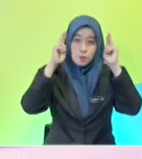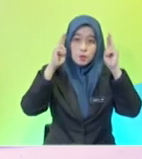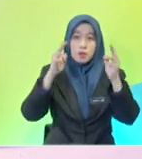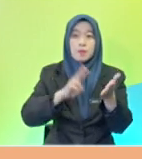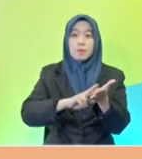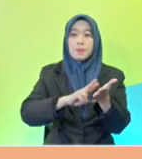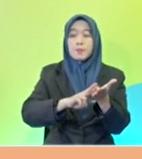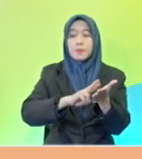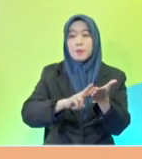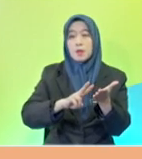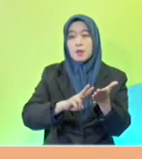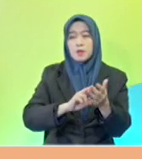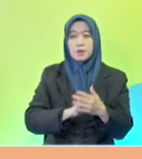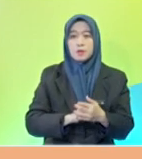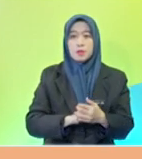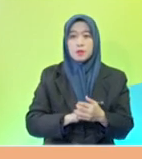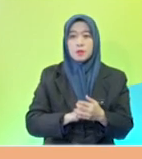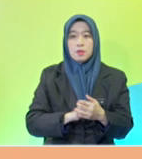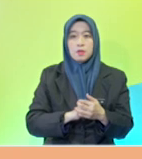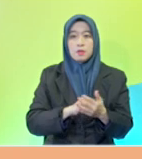Bismillahirrahmanirrahim. Illa